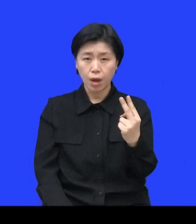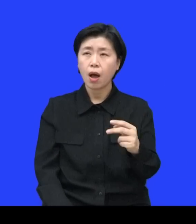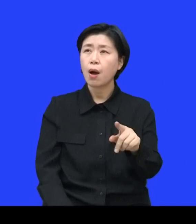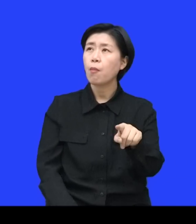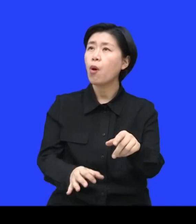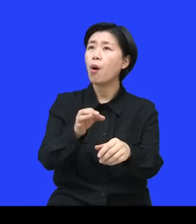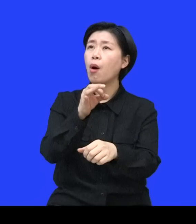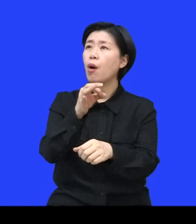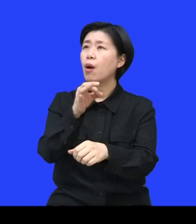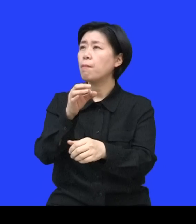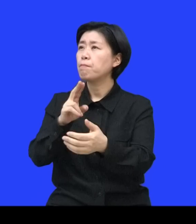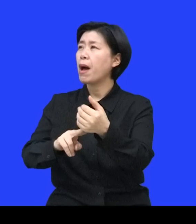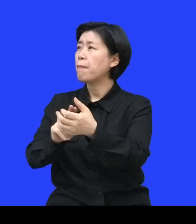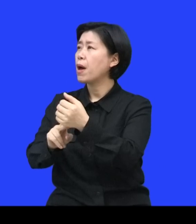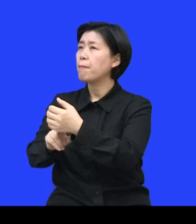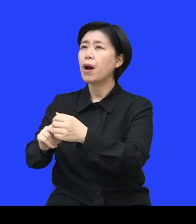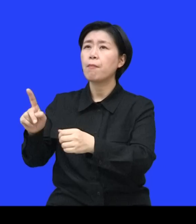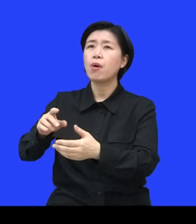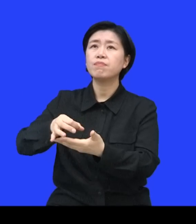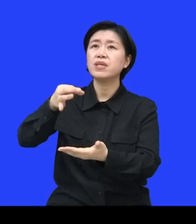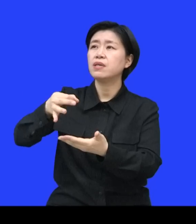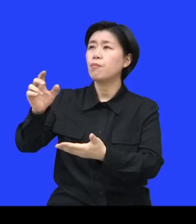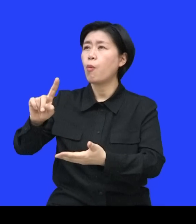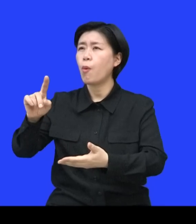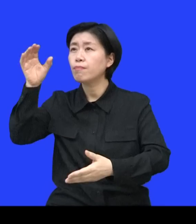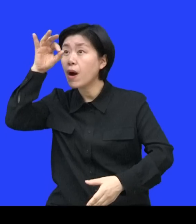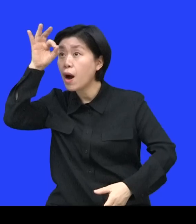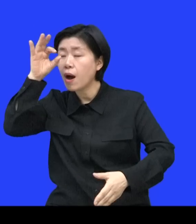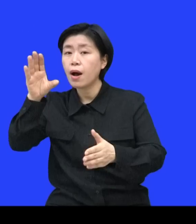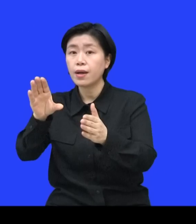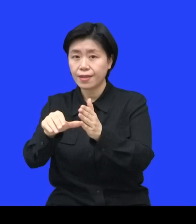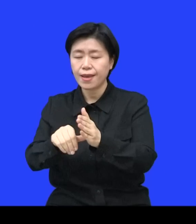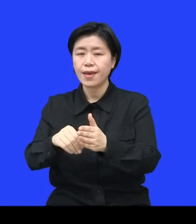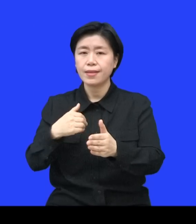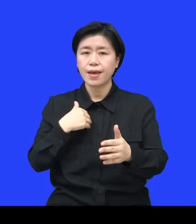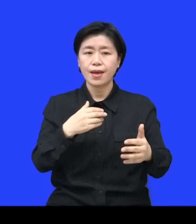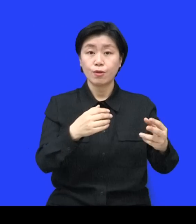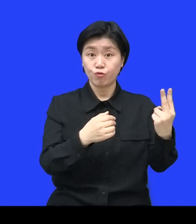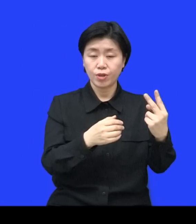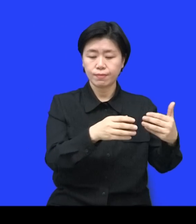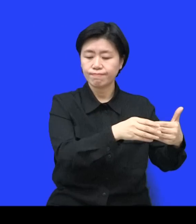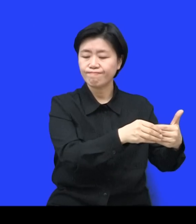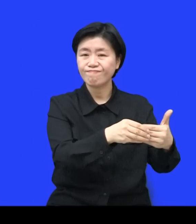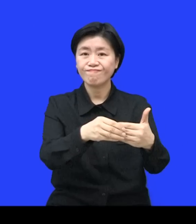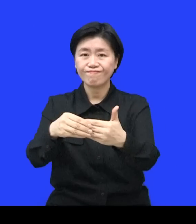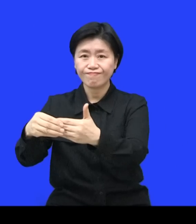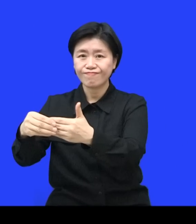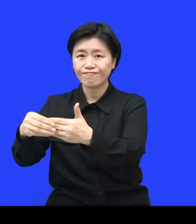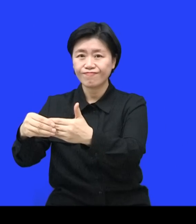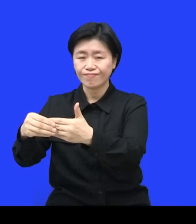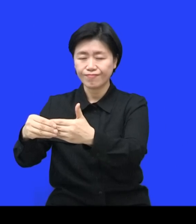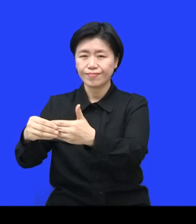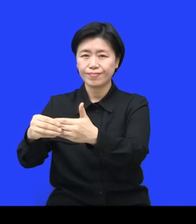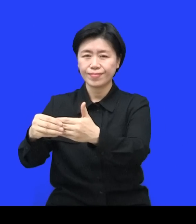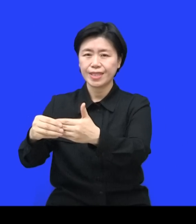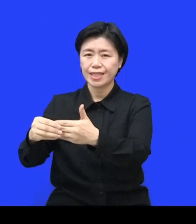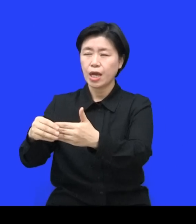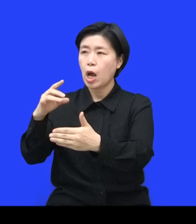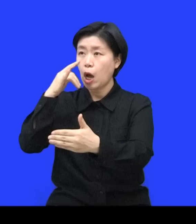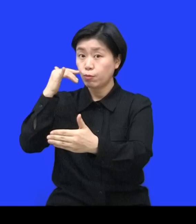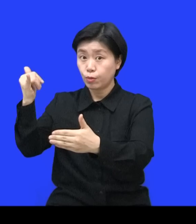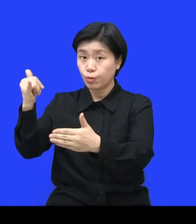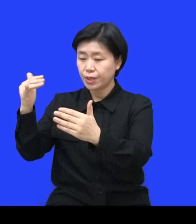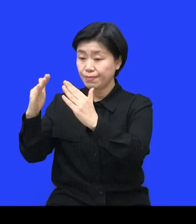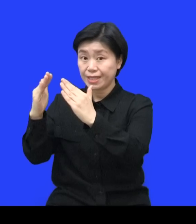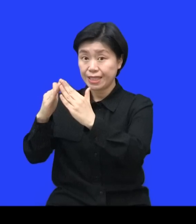딱 보잖아요. 그래서 제가 그 오시는 분들 잘 모셔가지고 엄마 그 장롱 앞으로 잘 이렇게 밀었어요. 네. 그거 가져가. 엄마 옷 다